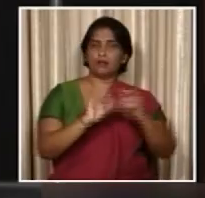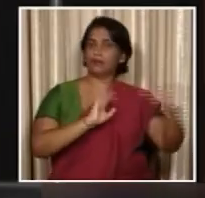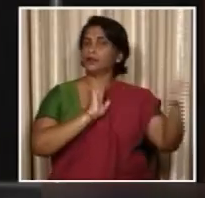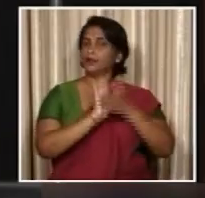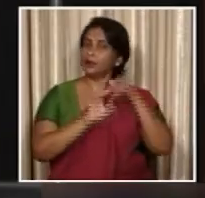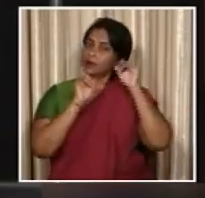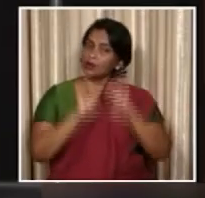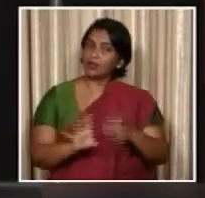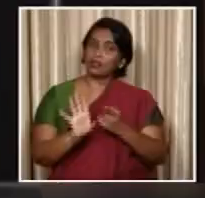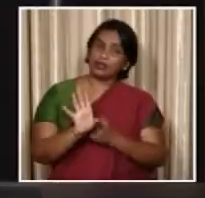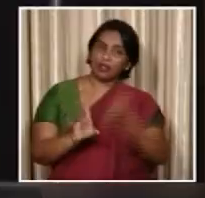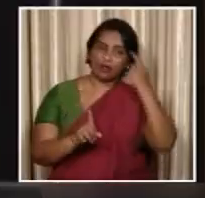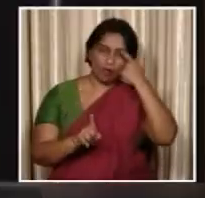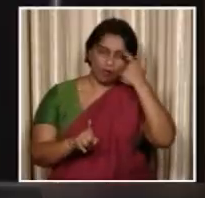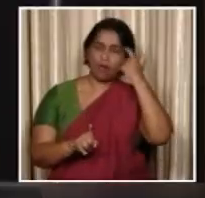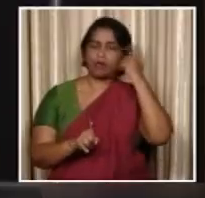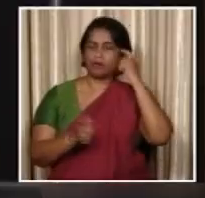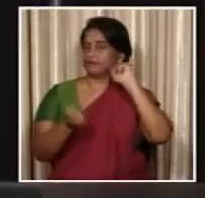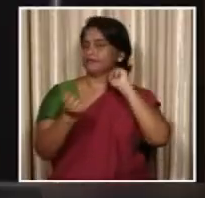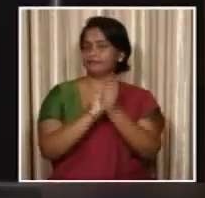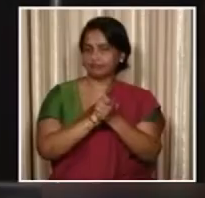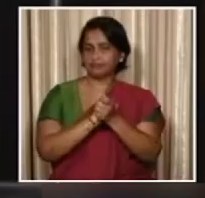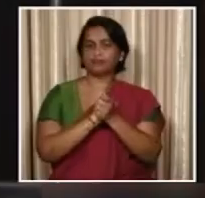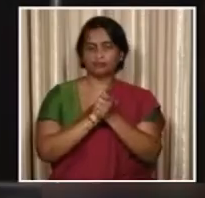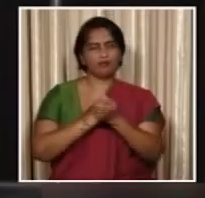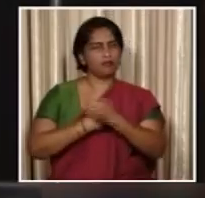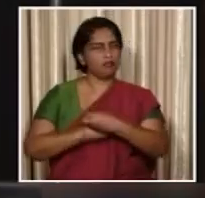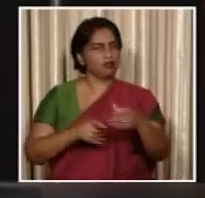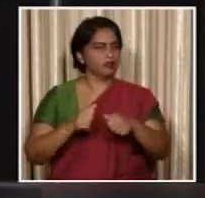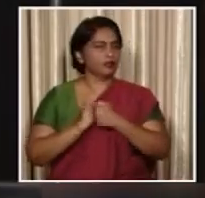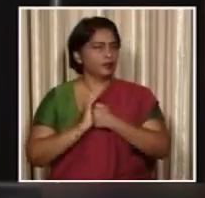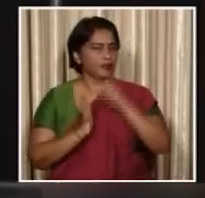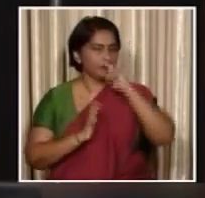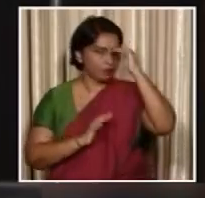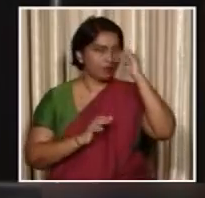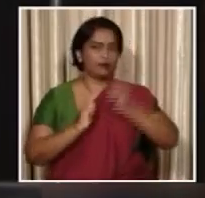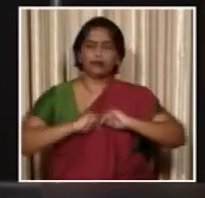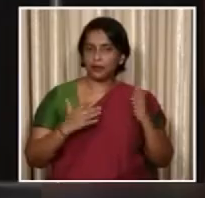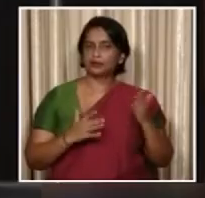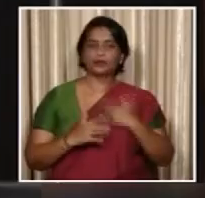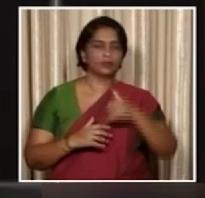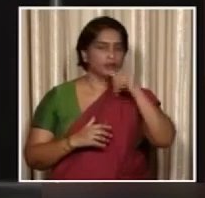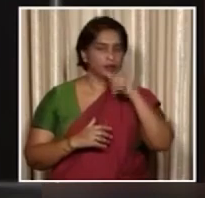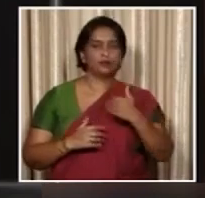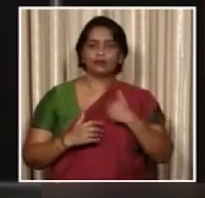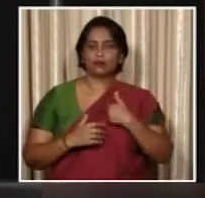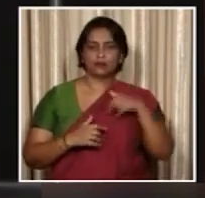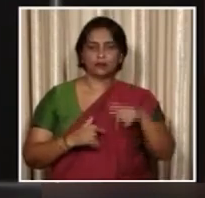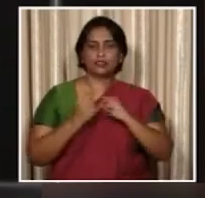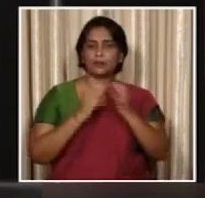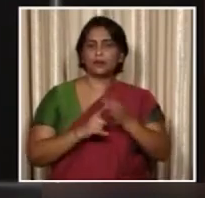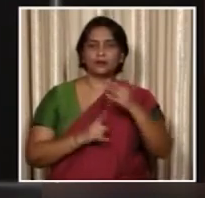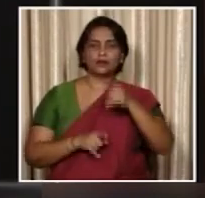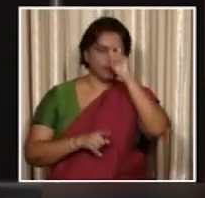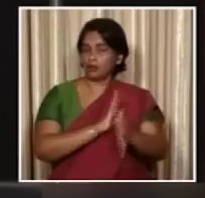විදිහට තරුණයන්ගේ මනස විනාශ කරන දනකට ගරු කතානායකතුමනි මේක ගෙන යමින් පවතිනවා. අඩුව ගානේ මම සජිත්